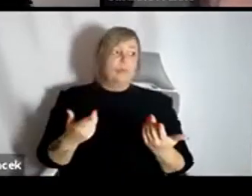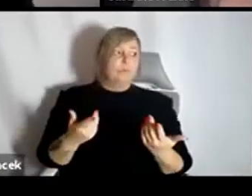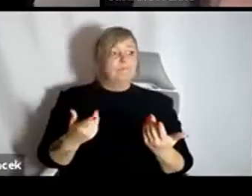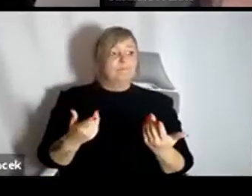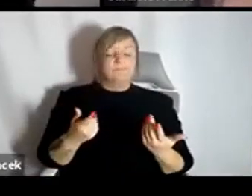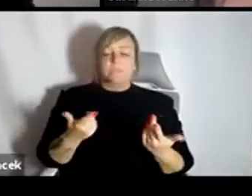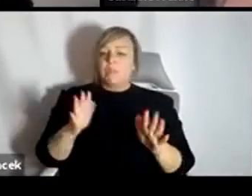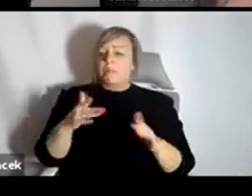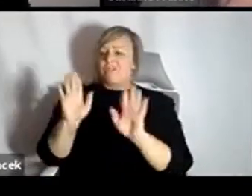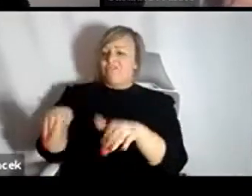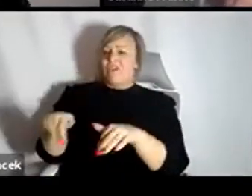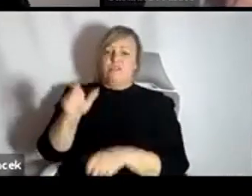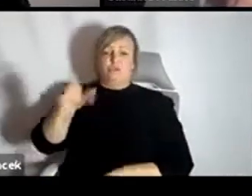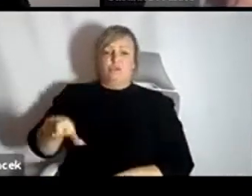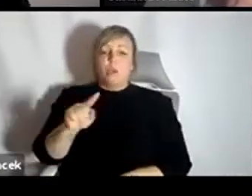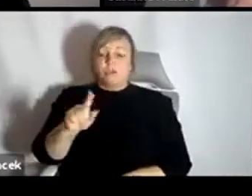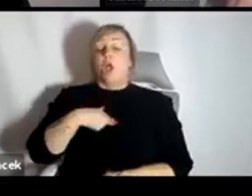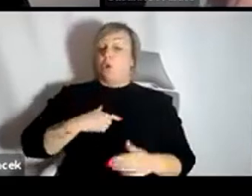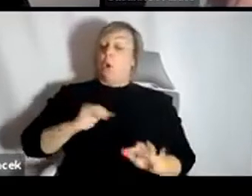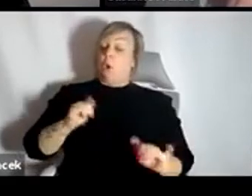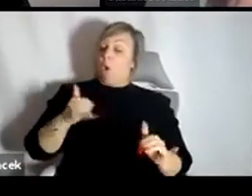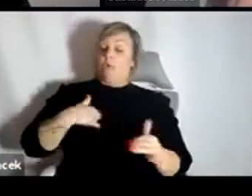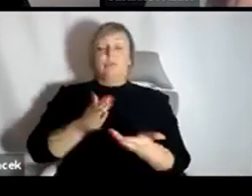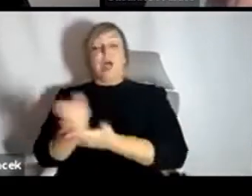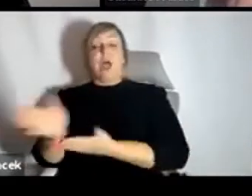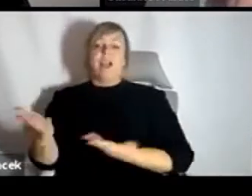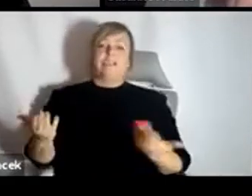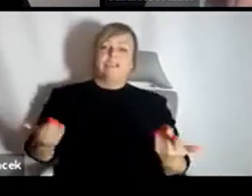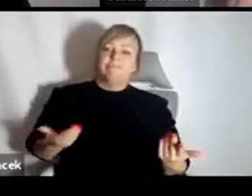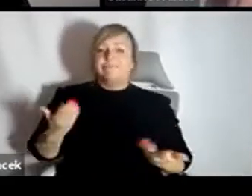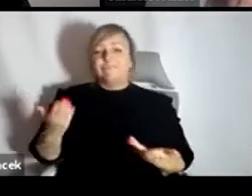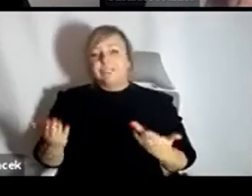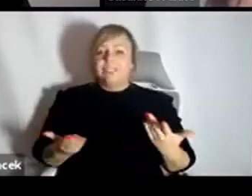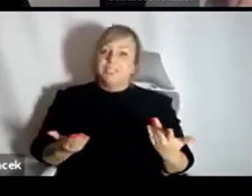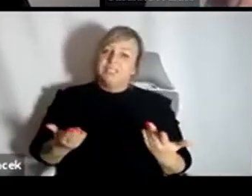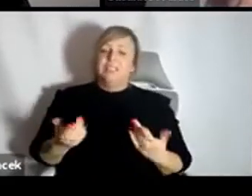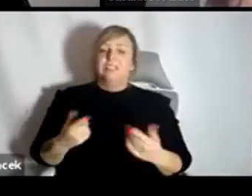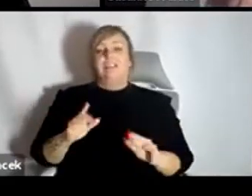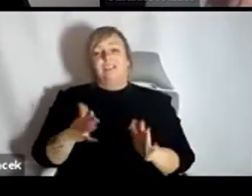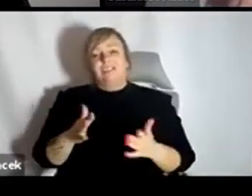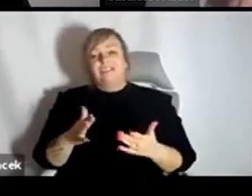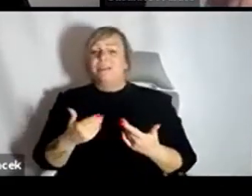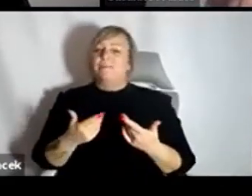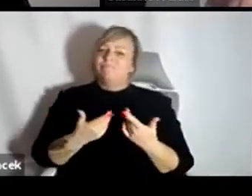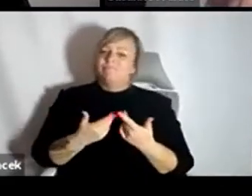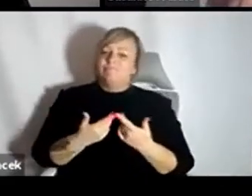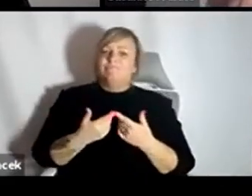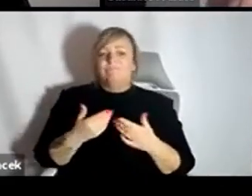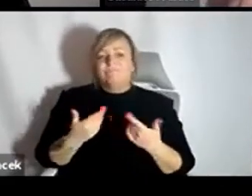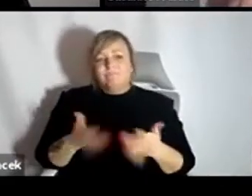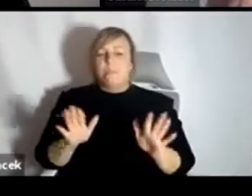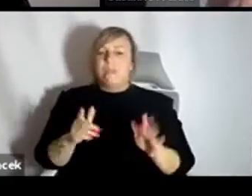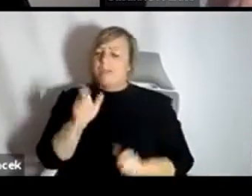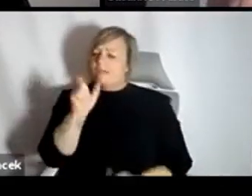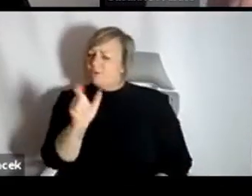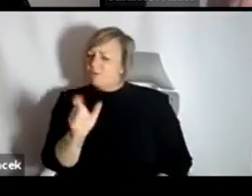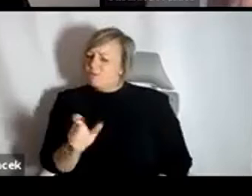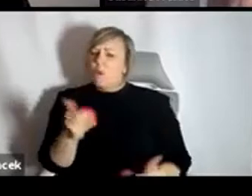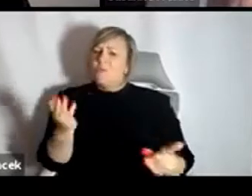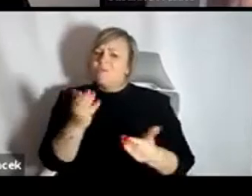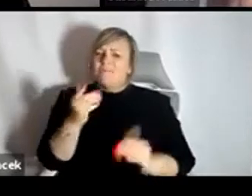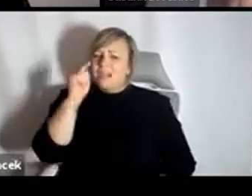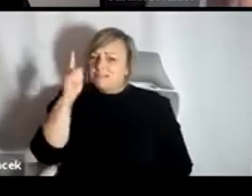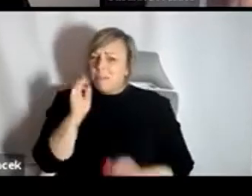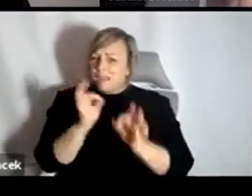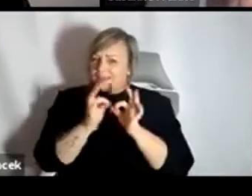den falschen Leuten zu sehr genutzt wird. Vielleicht sollten wir uns doch Mühe geben, da mehrere Begriffe einzuführen und mehrere Themen